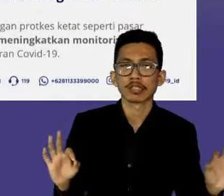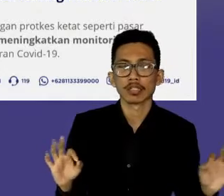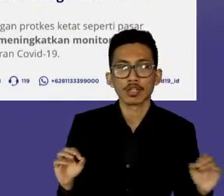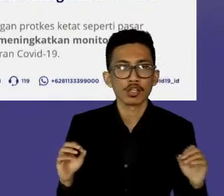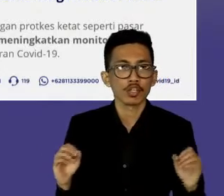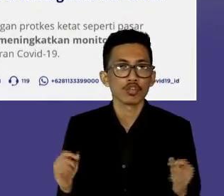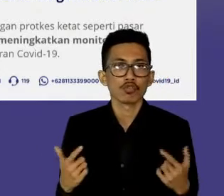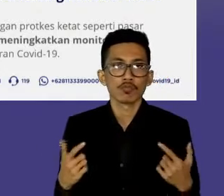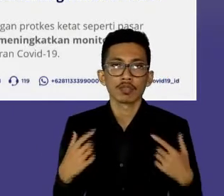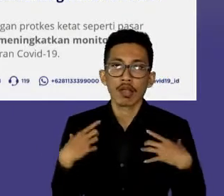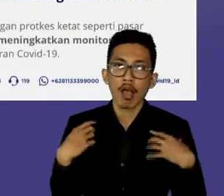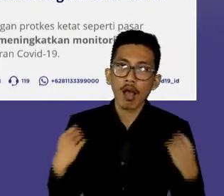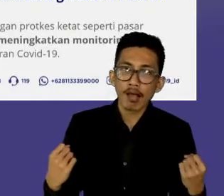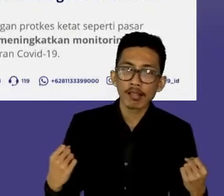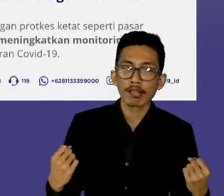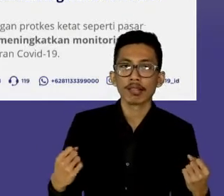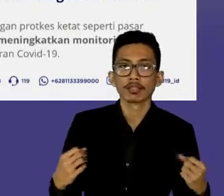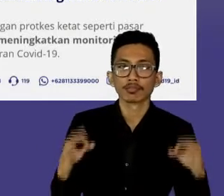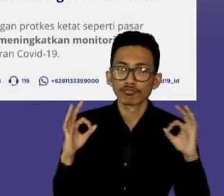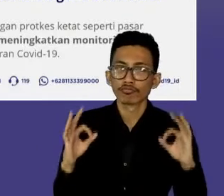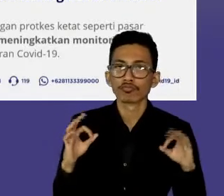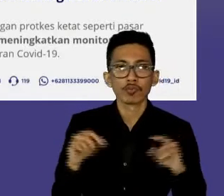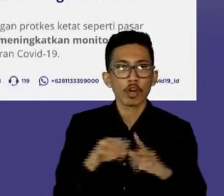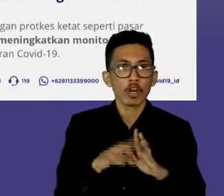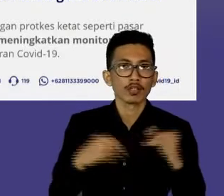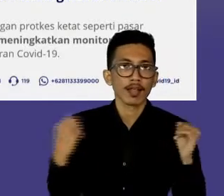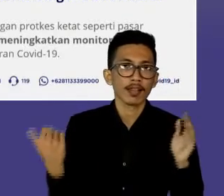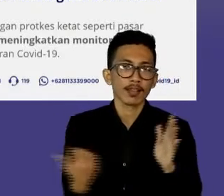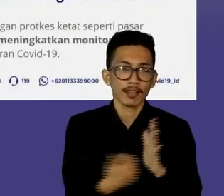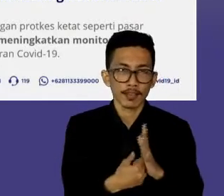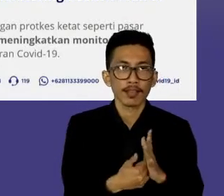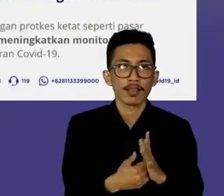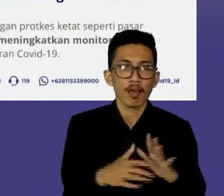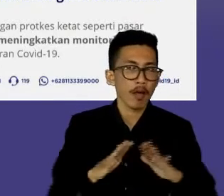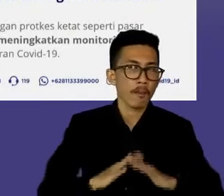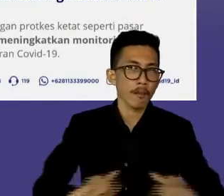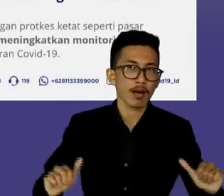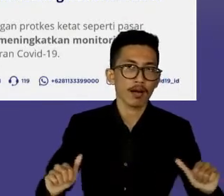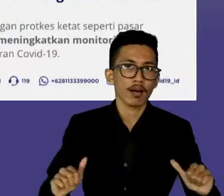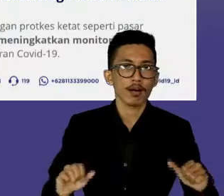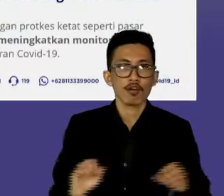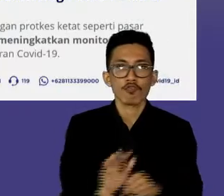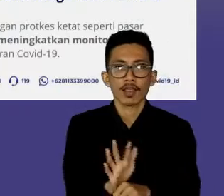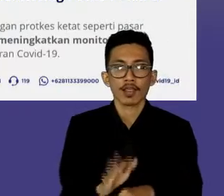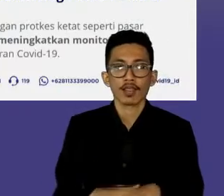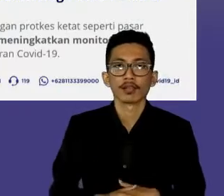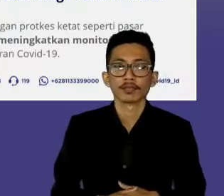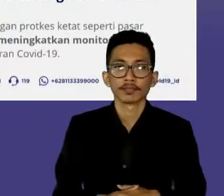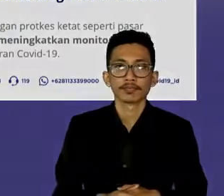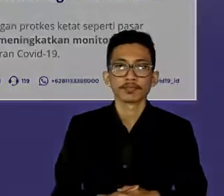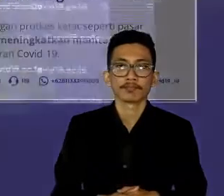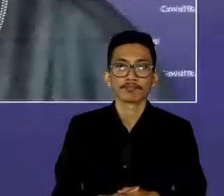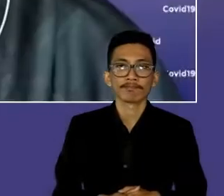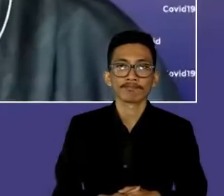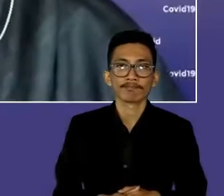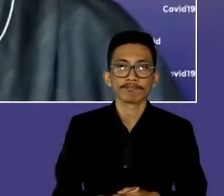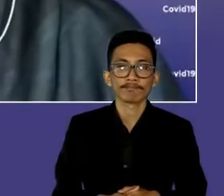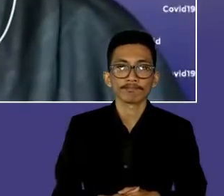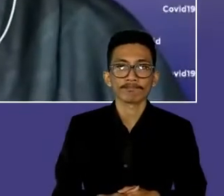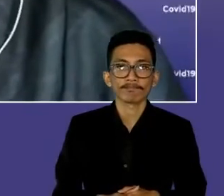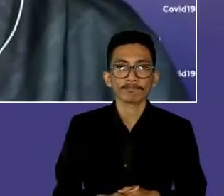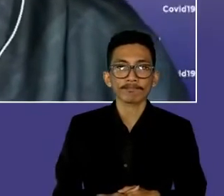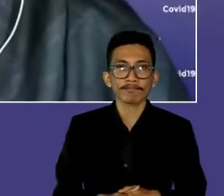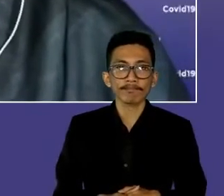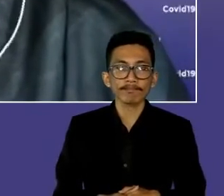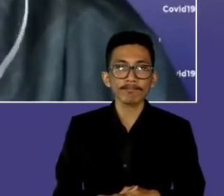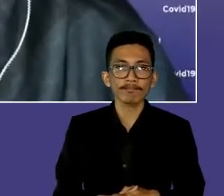bersih, hidup lebih sehat, hidup lebih taat, beraktivitas tapi tetap aman dari COVID-19. Itu yang paling penting. Dan barangkali apa yang dilakukan